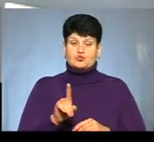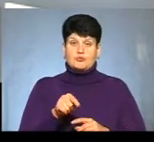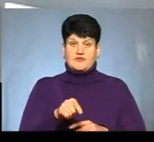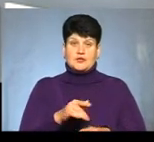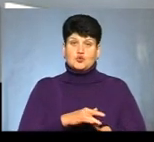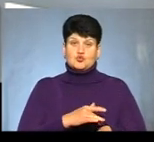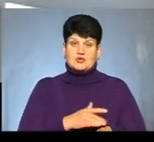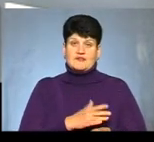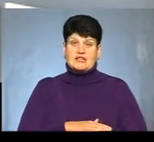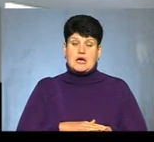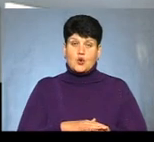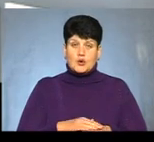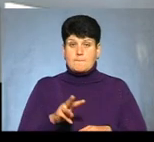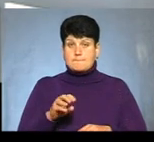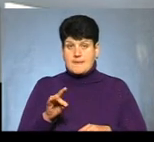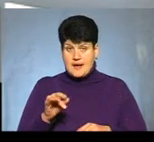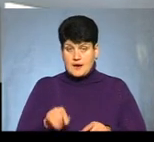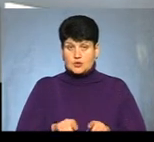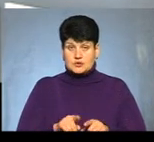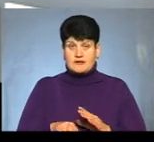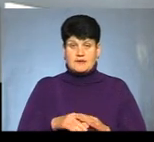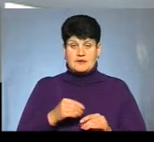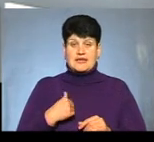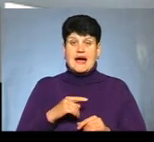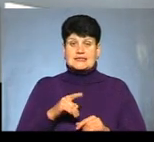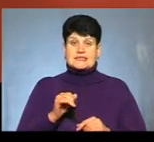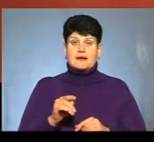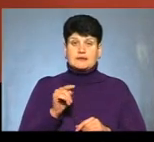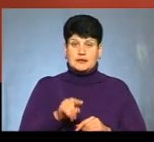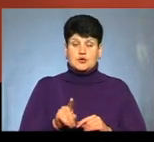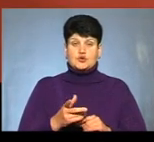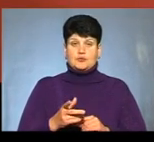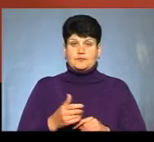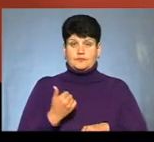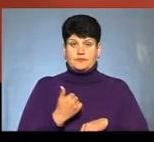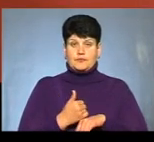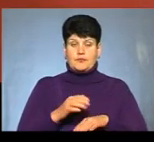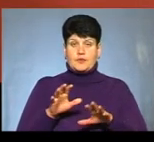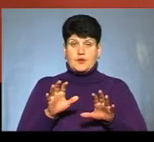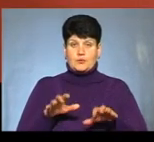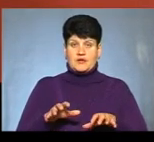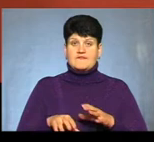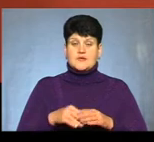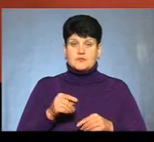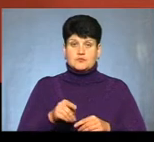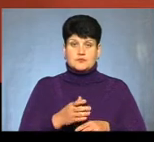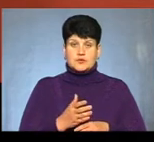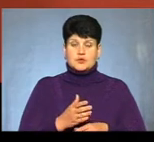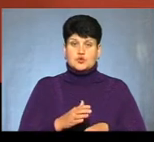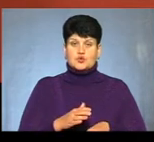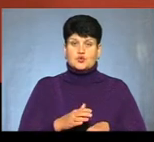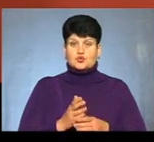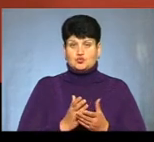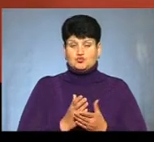того, щоб він служив народу. Так мера вибирають, щоб він служив народу. Я за те, щоб і губернаторів вибирали для того, щоб